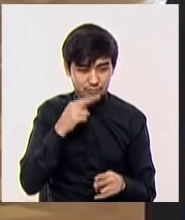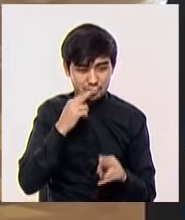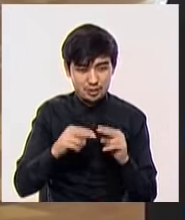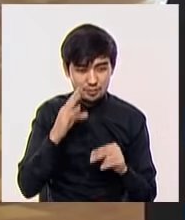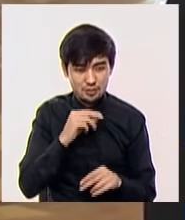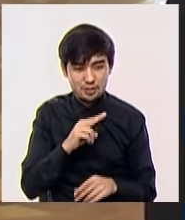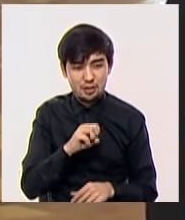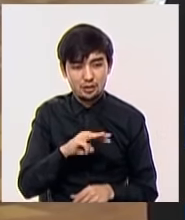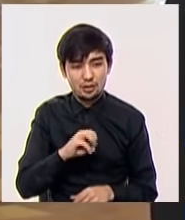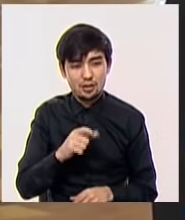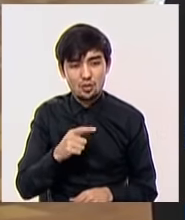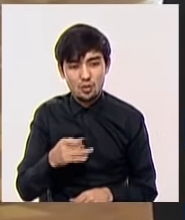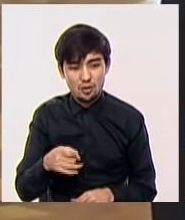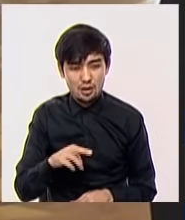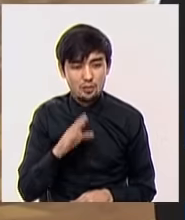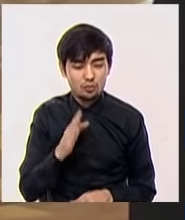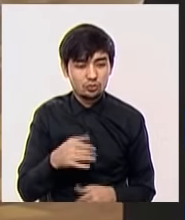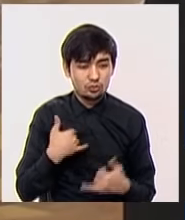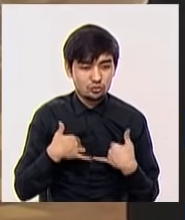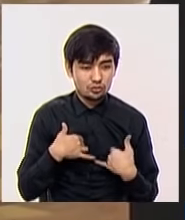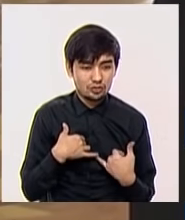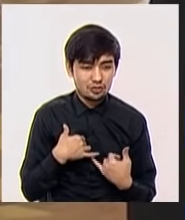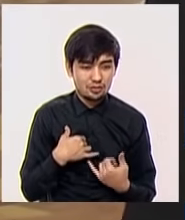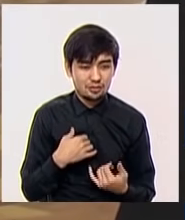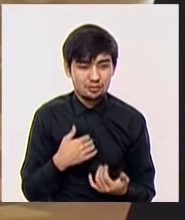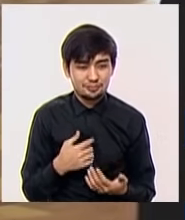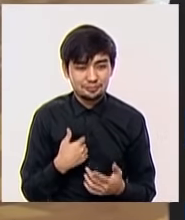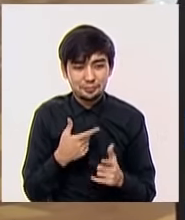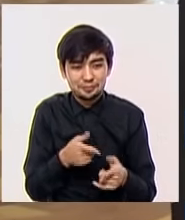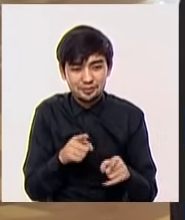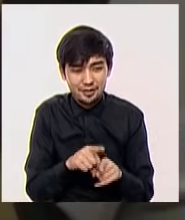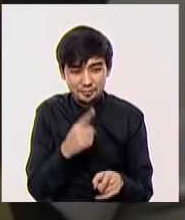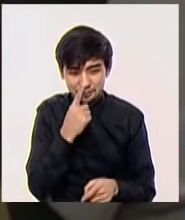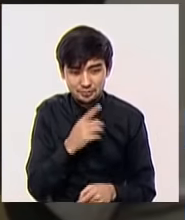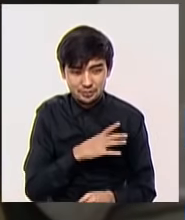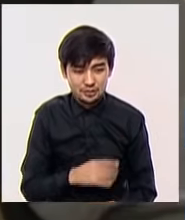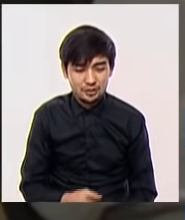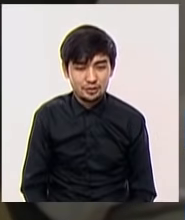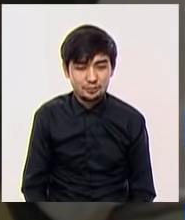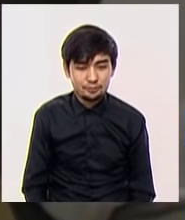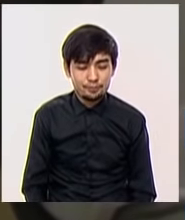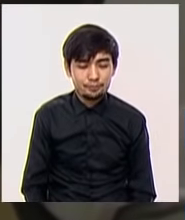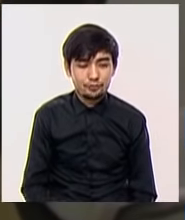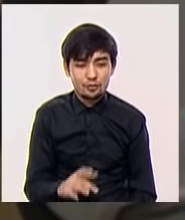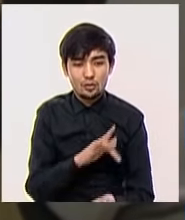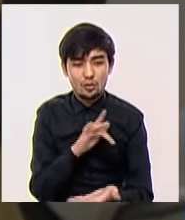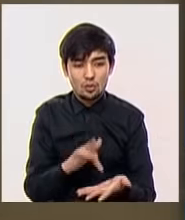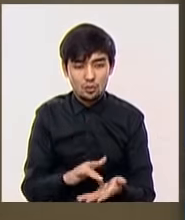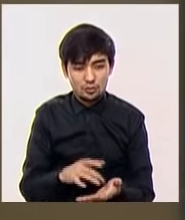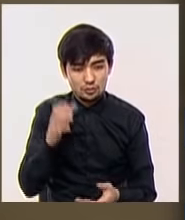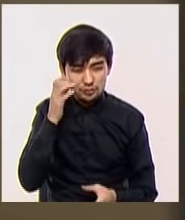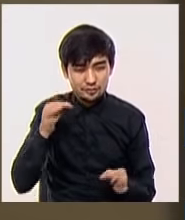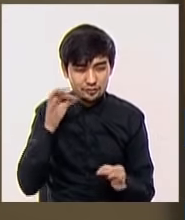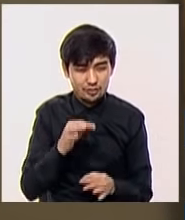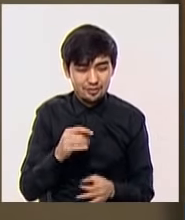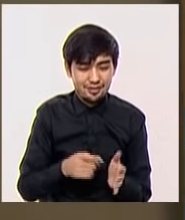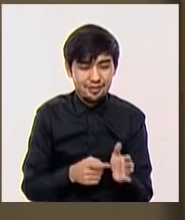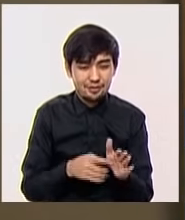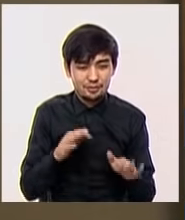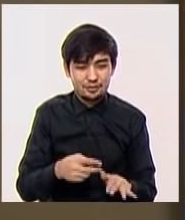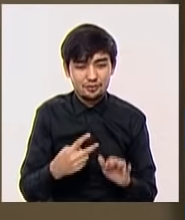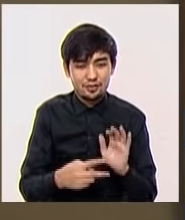категории буду как учителю пока только что пришла это несправедливо по данным городского отдела образования сейчас караганде